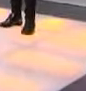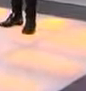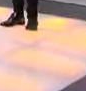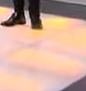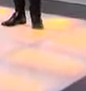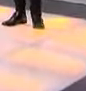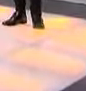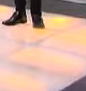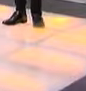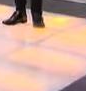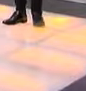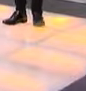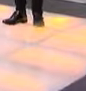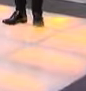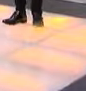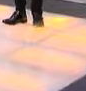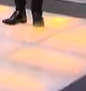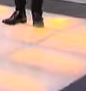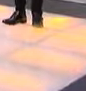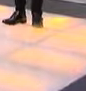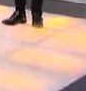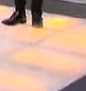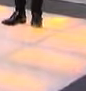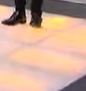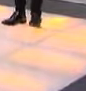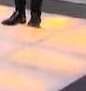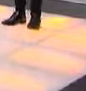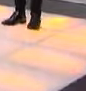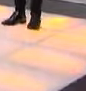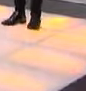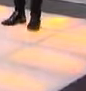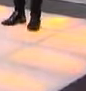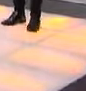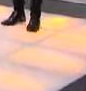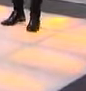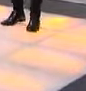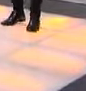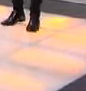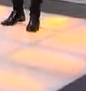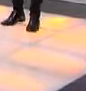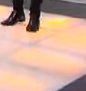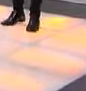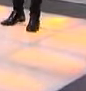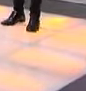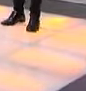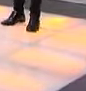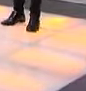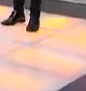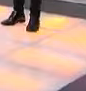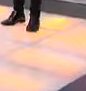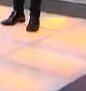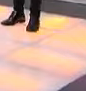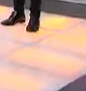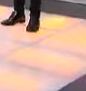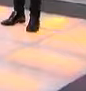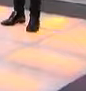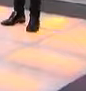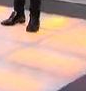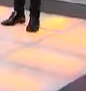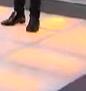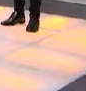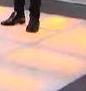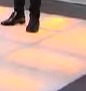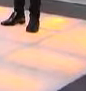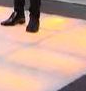Iya, jadi betul. Untuk pengetahuan anda, terdapat pelbagai program sebenarnya yang pun dirancangkan dan juga diatur untuk anda oleh Jabatan Penerangan